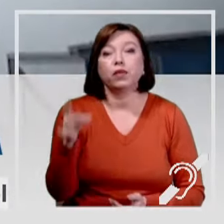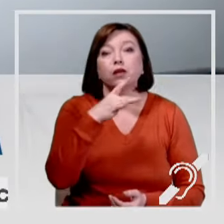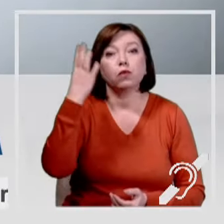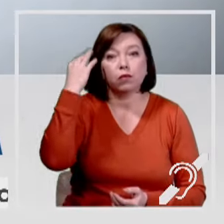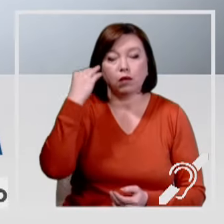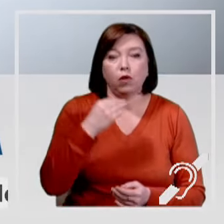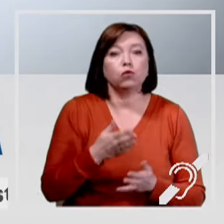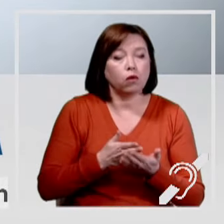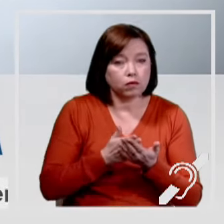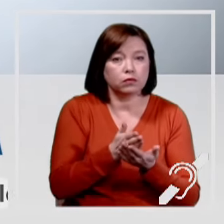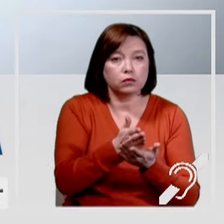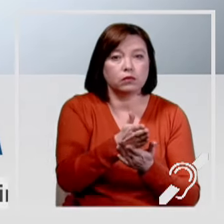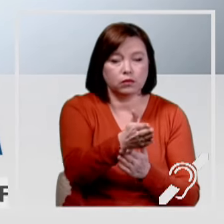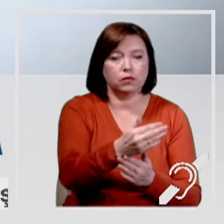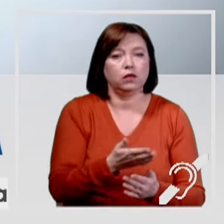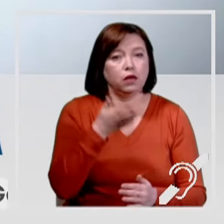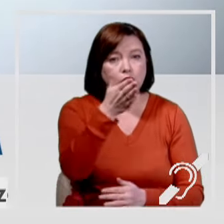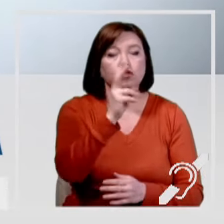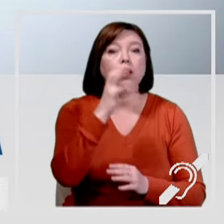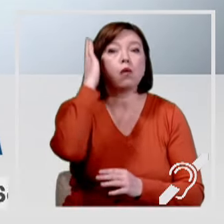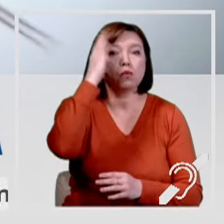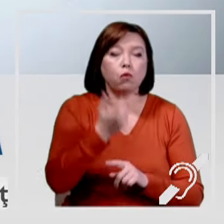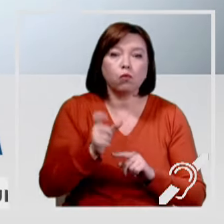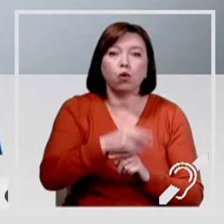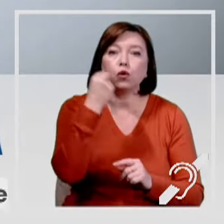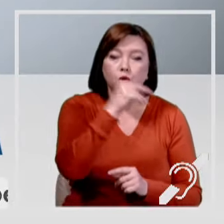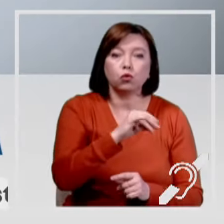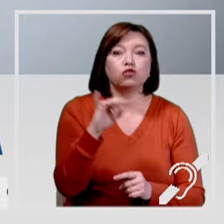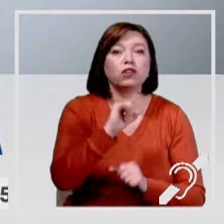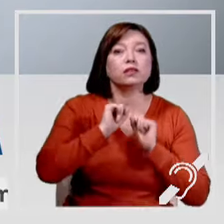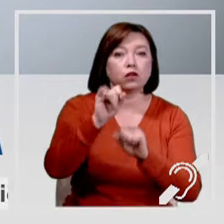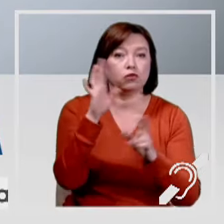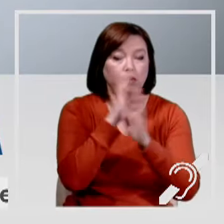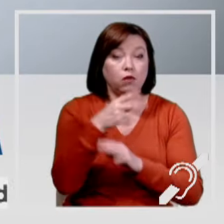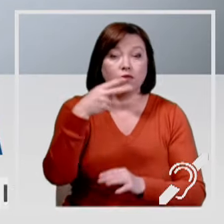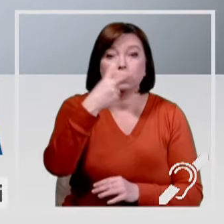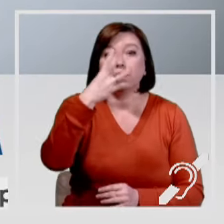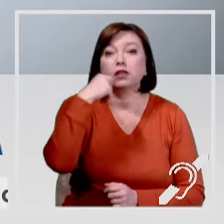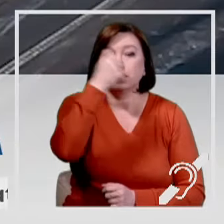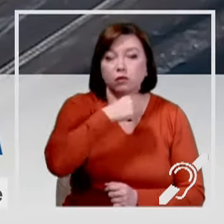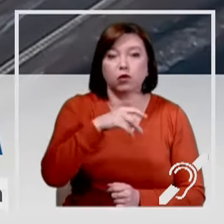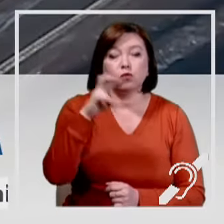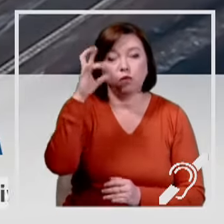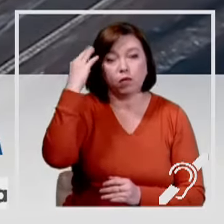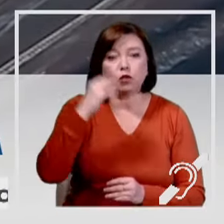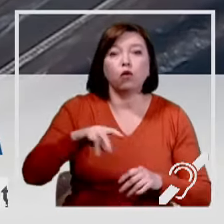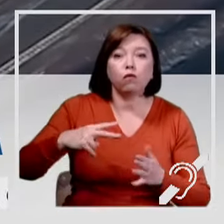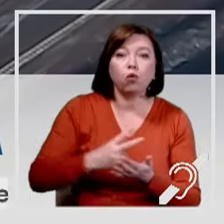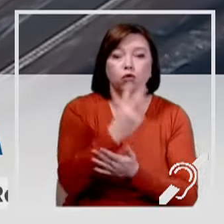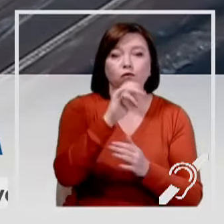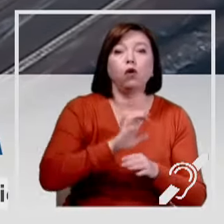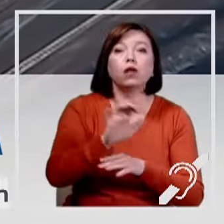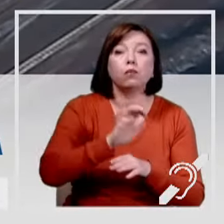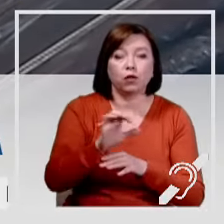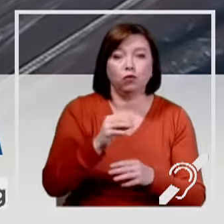Republica Moldova se îndreaptă cu pași hotărâți spre un viitor mai verde și mai sustenabil. În 2023, țara și-a dublat capacitățile de producție a